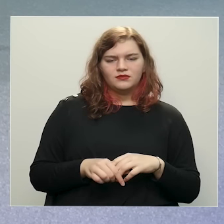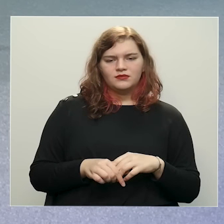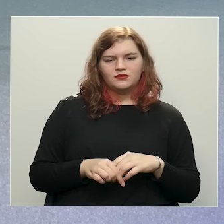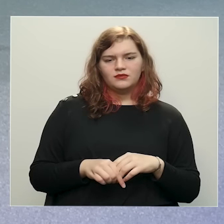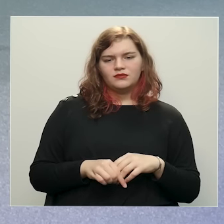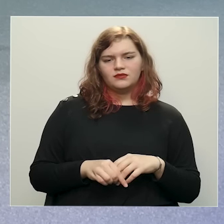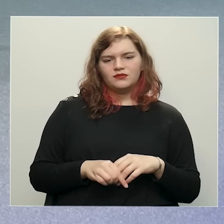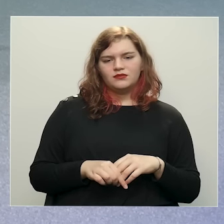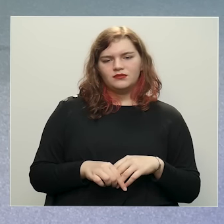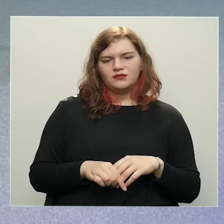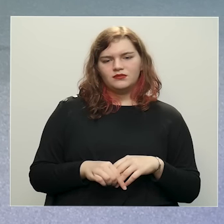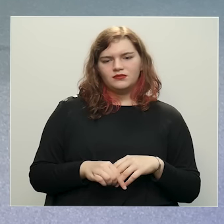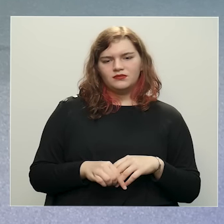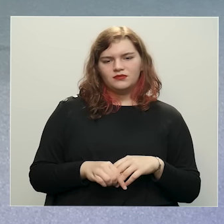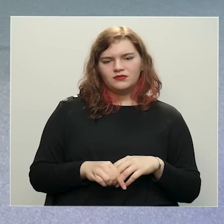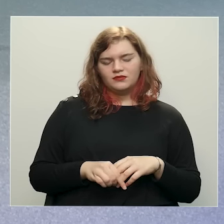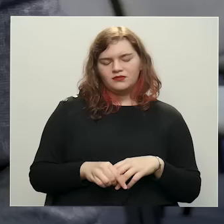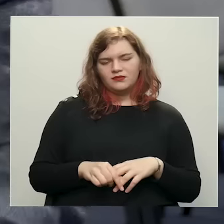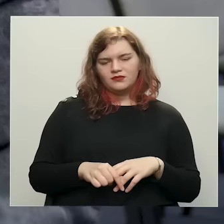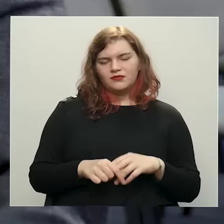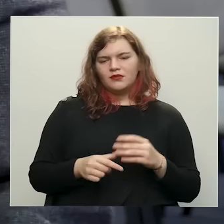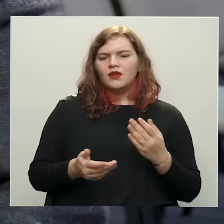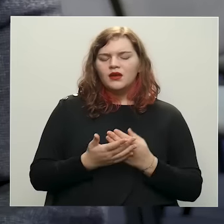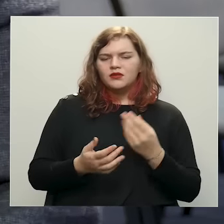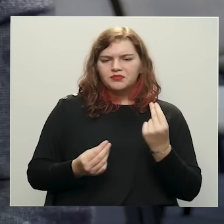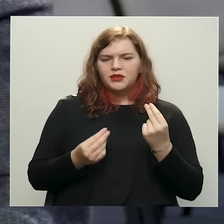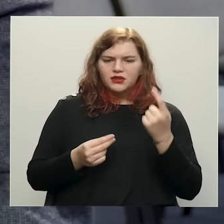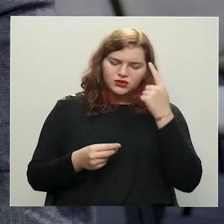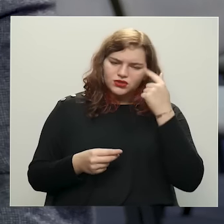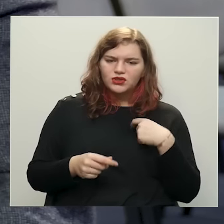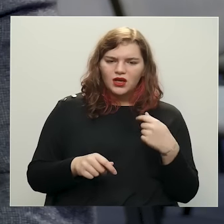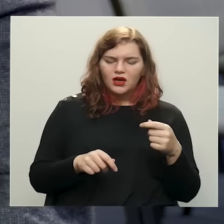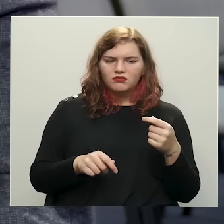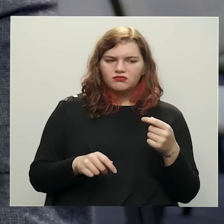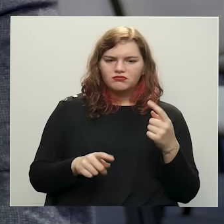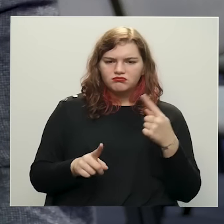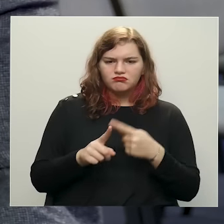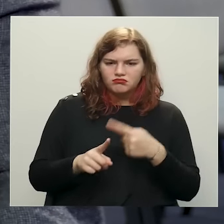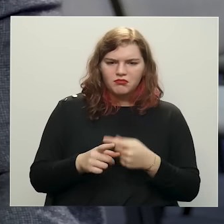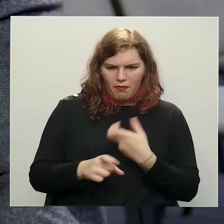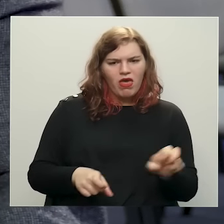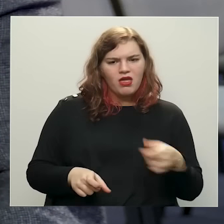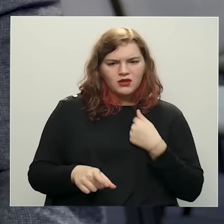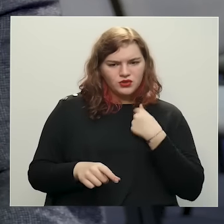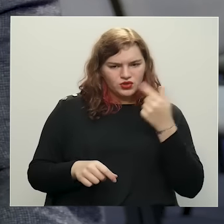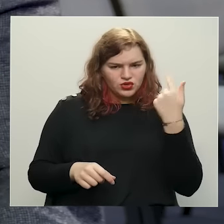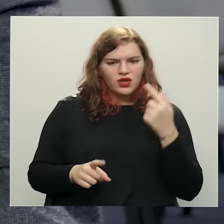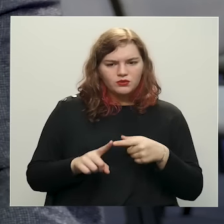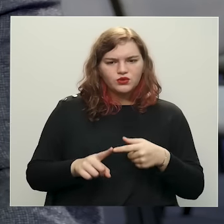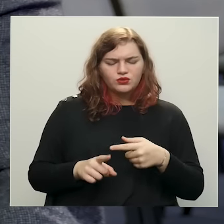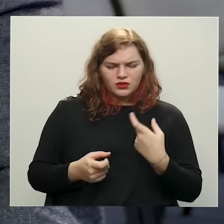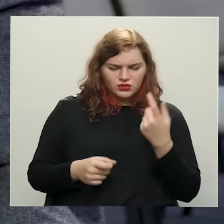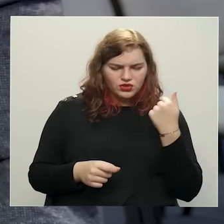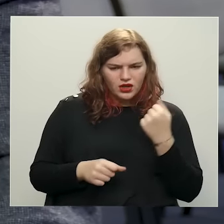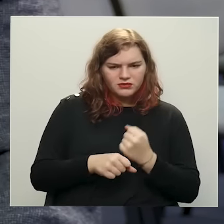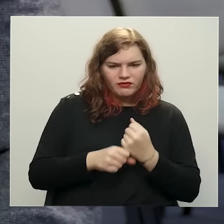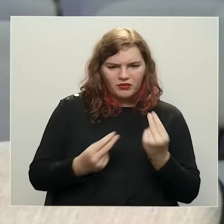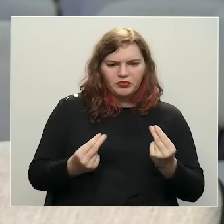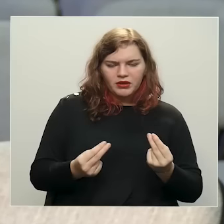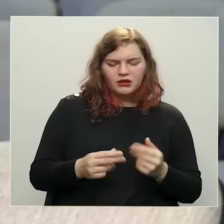crăpătura la țeavă? Da, pușca peste ea. În sfârșit, asta a fost un moment când... Și să lipea? Da, cum? Ieșa sudura electric? Bine? Sigur,